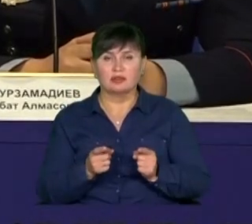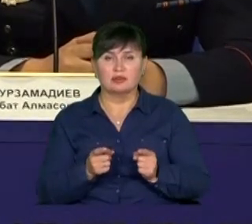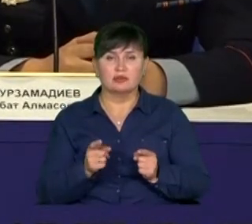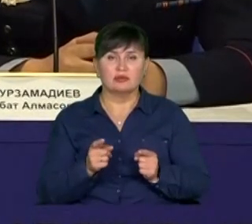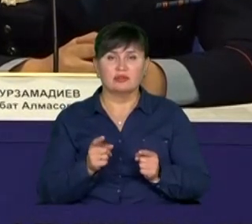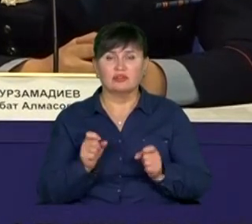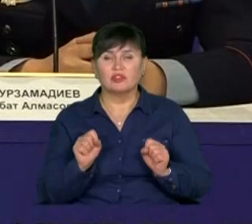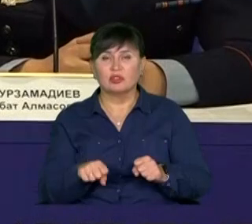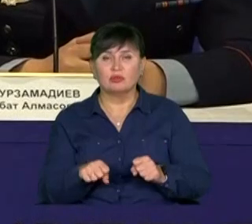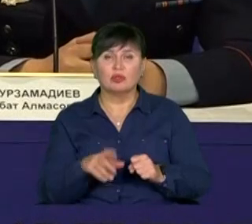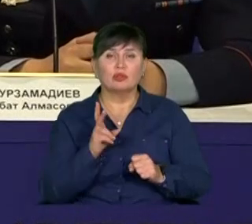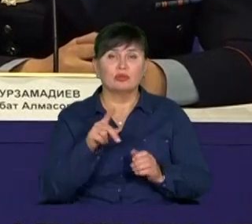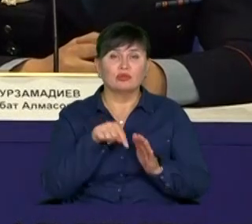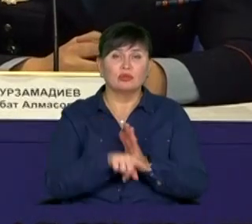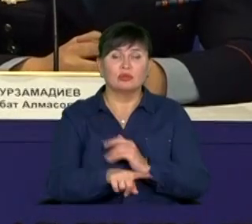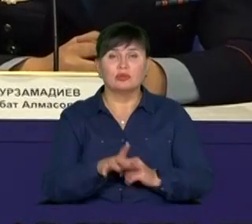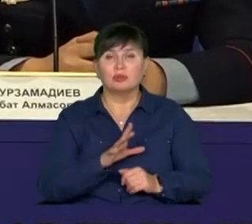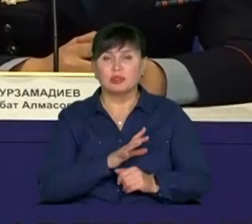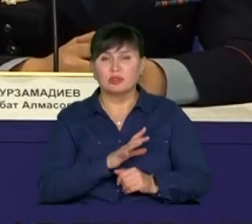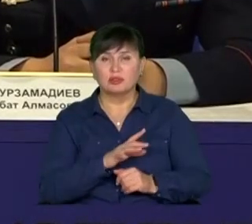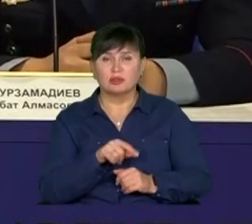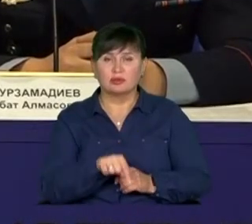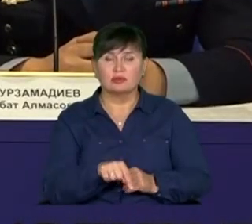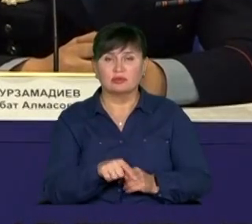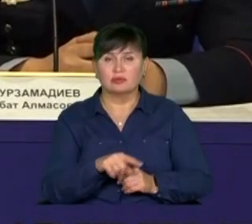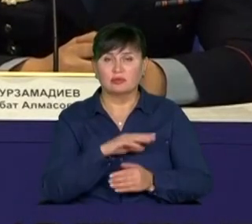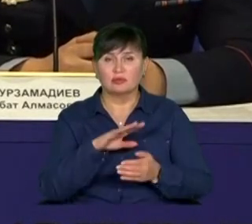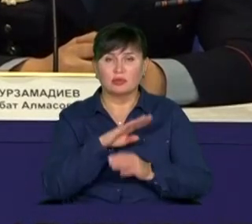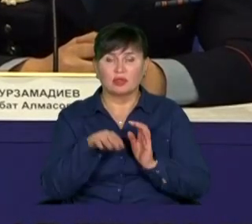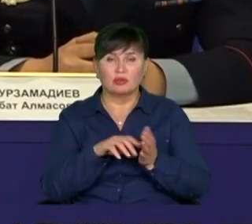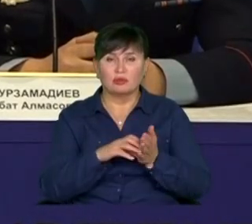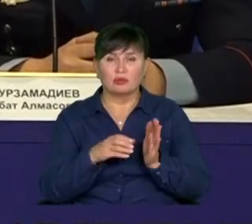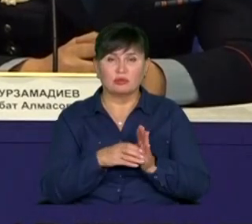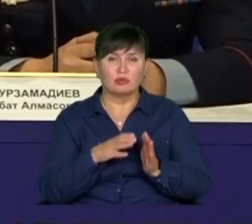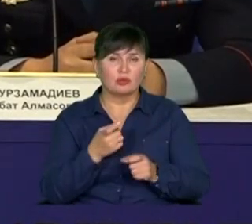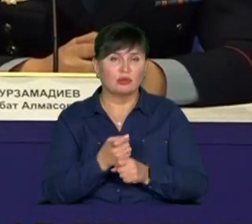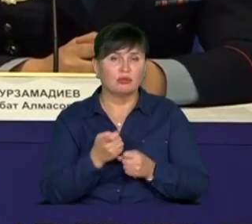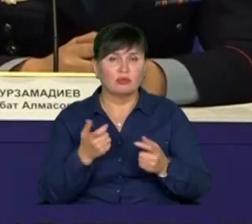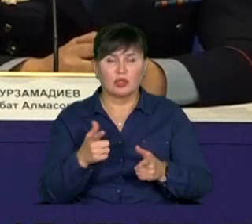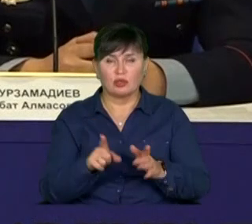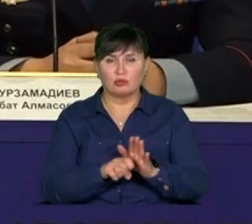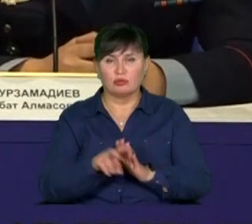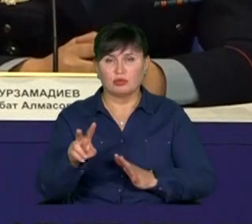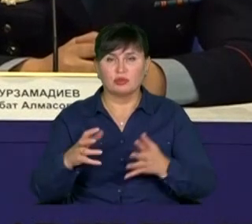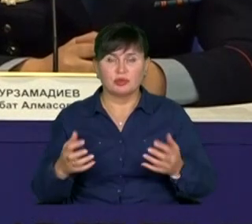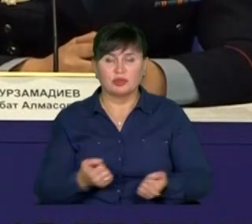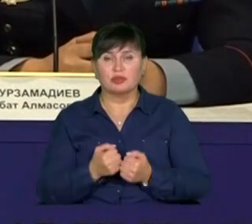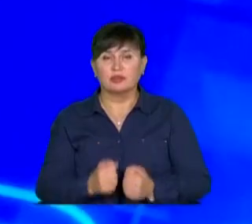шансов у тех, кто находился в подвальном помещении, было очень мало для того, чтобы